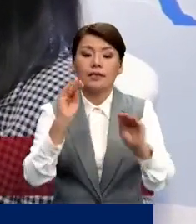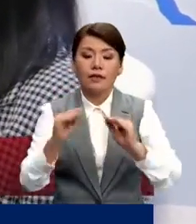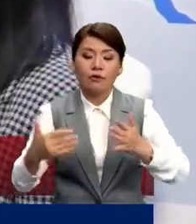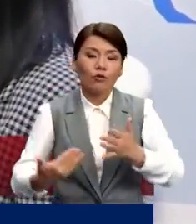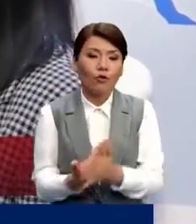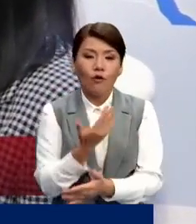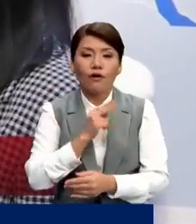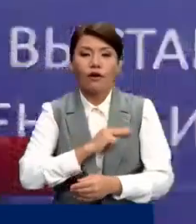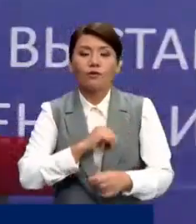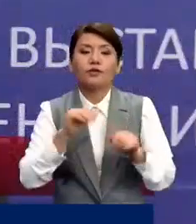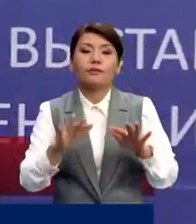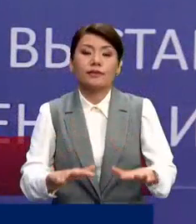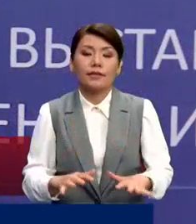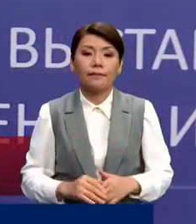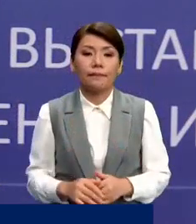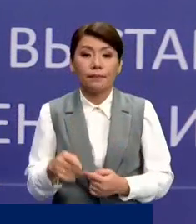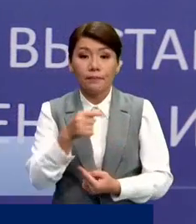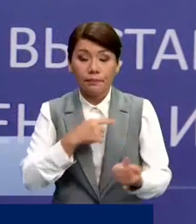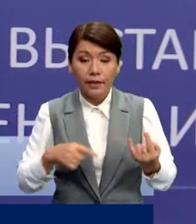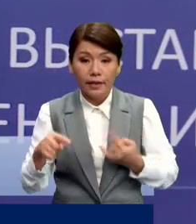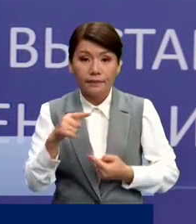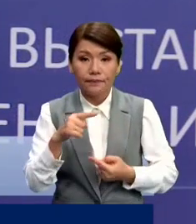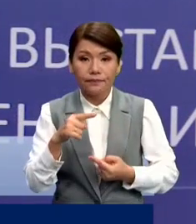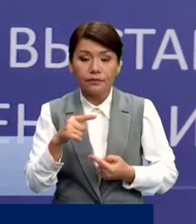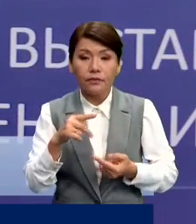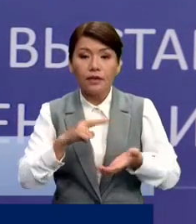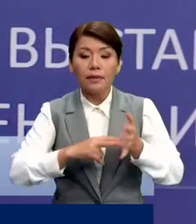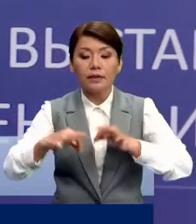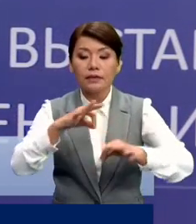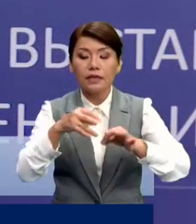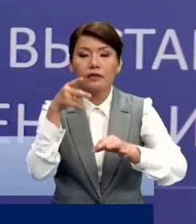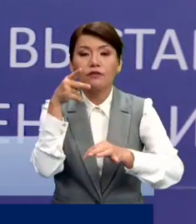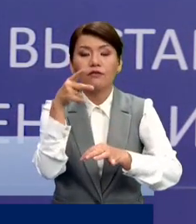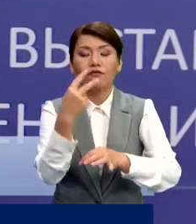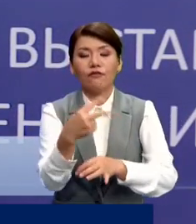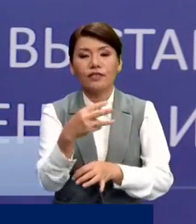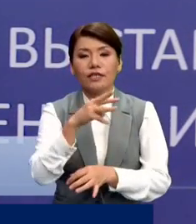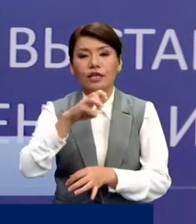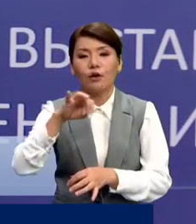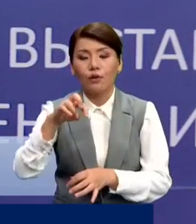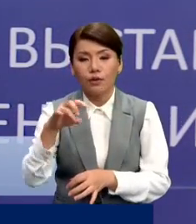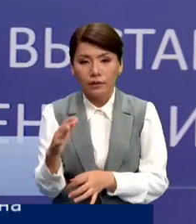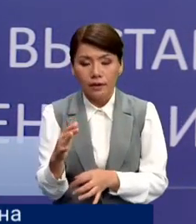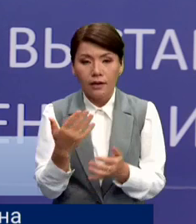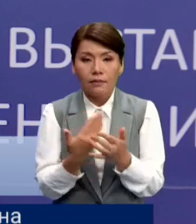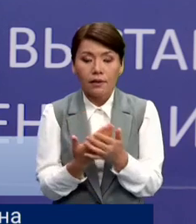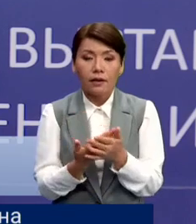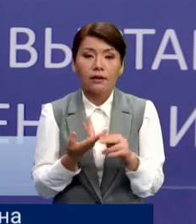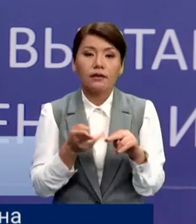свою очередь позволит создать новые рабочие места. Мы для себя проектов отобрали на 20